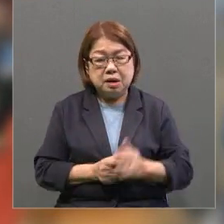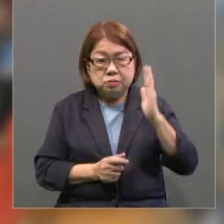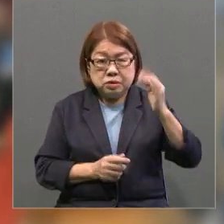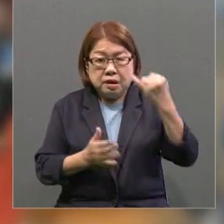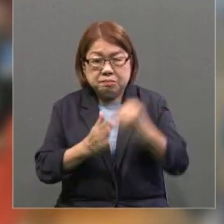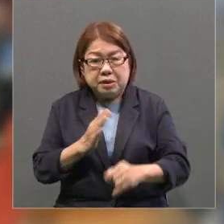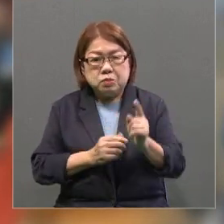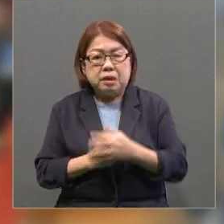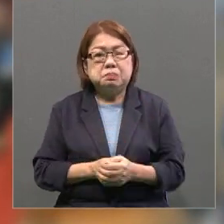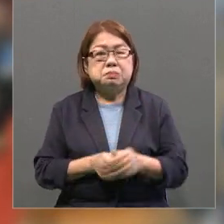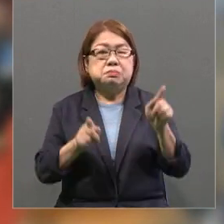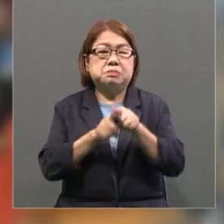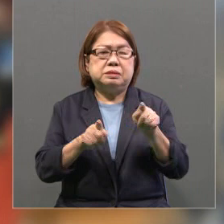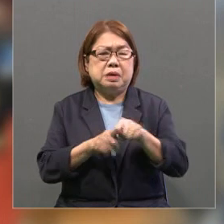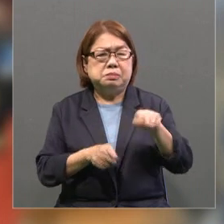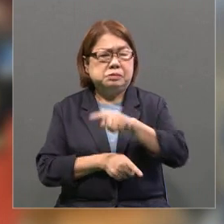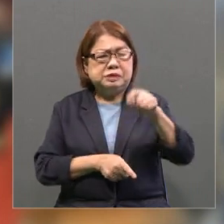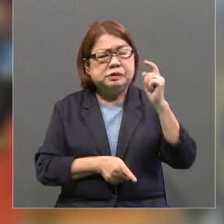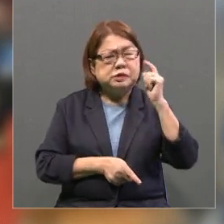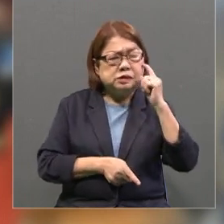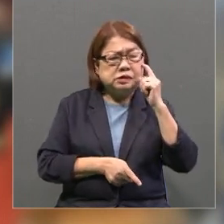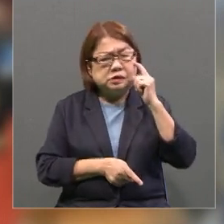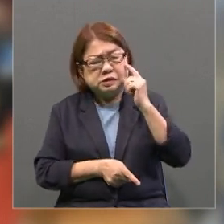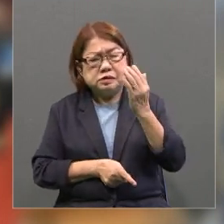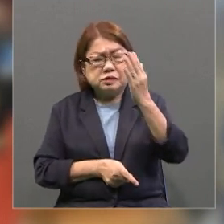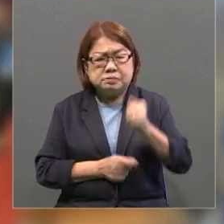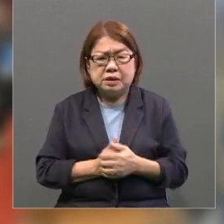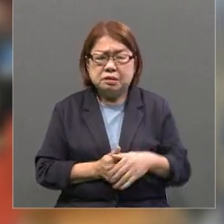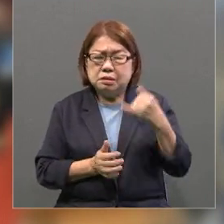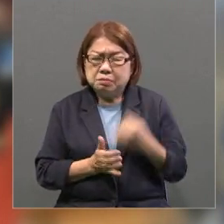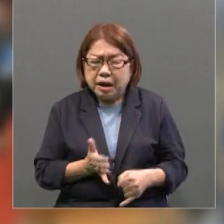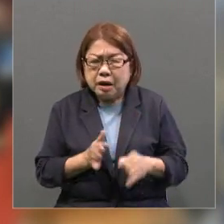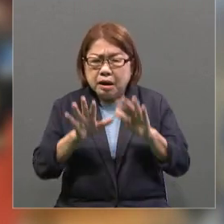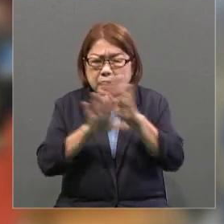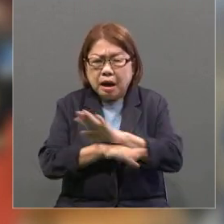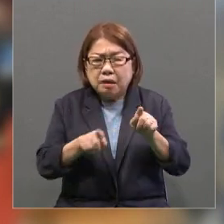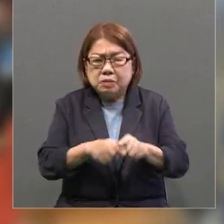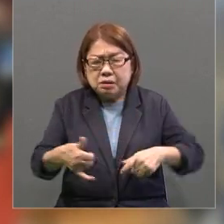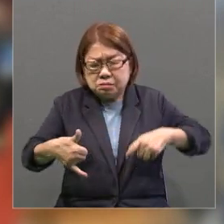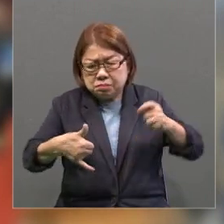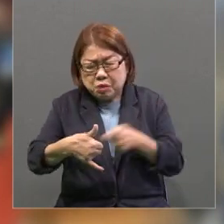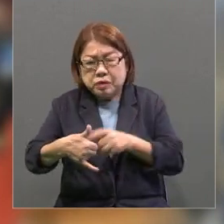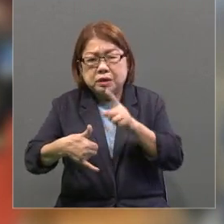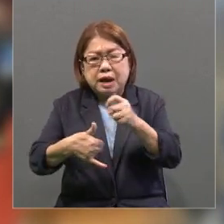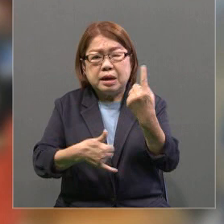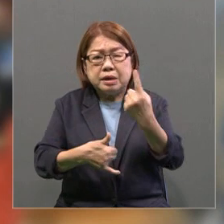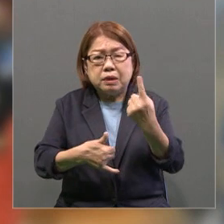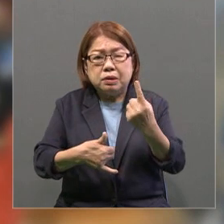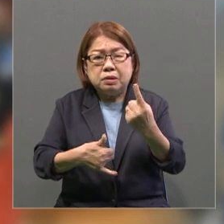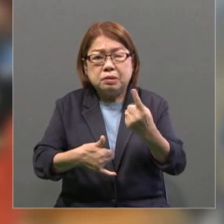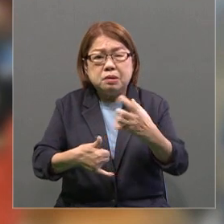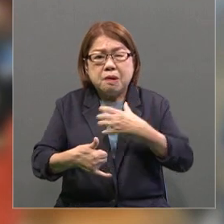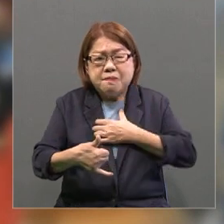หาของแจ๊ปก็ยังเป็นที่กางขาในสังคมว่าทำไมถึงเป็นข้อหาทำร้ายผู้อื่นจนตายไม่ใช่ข้อหา